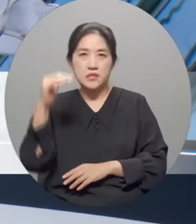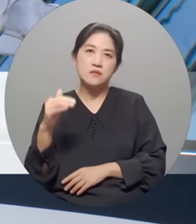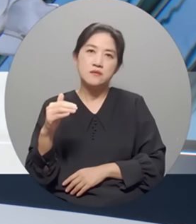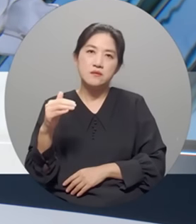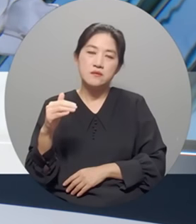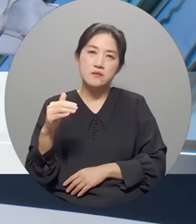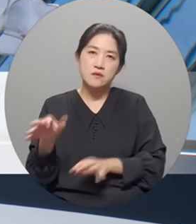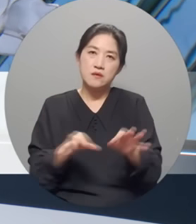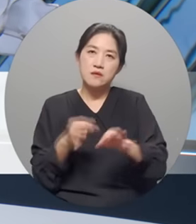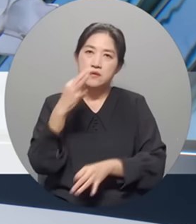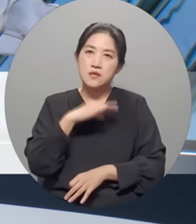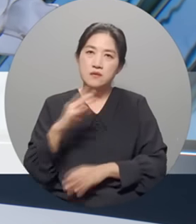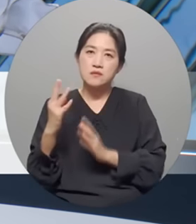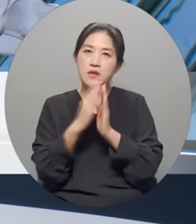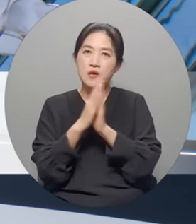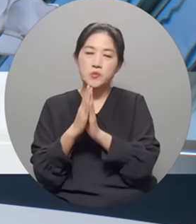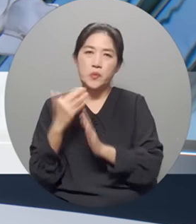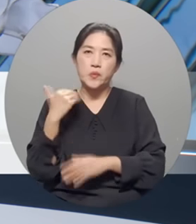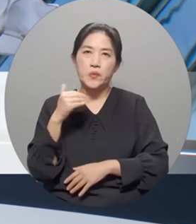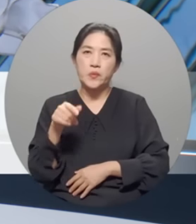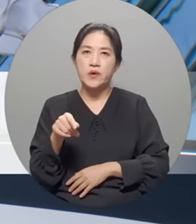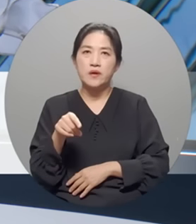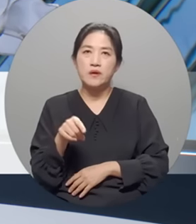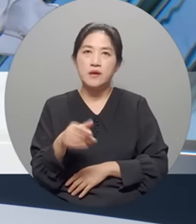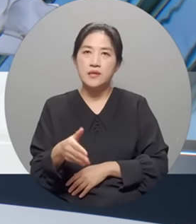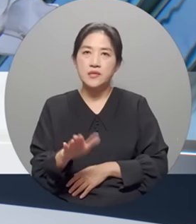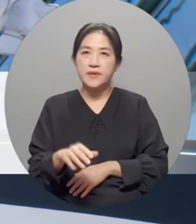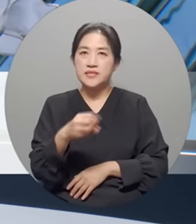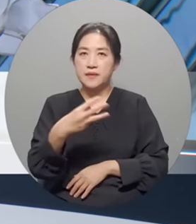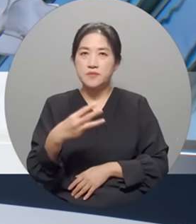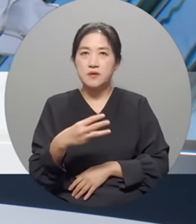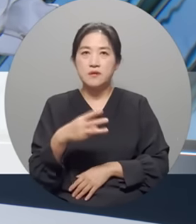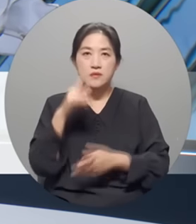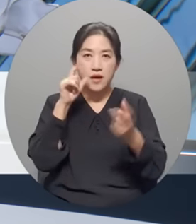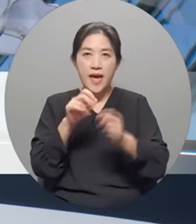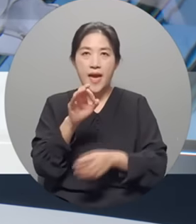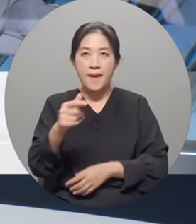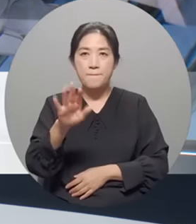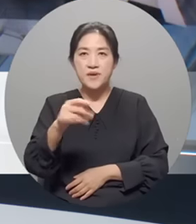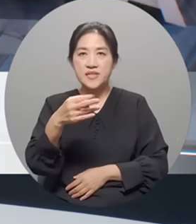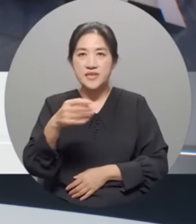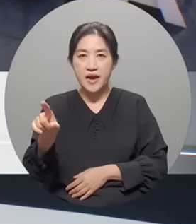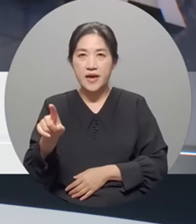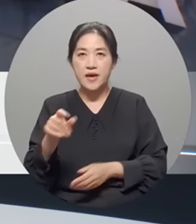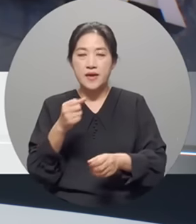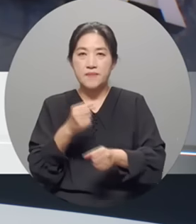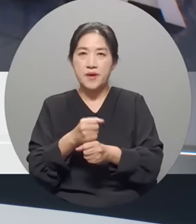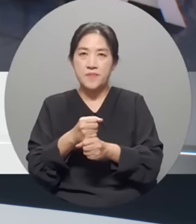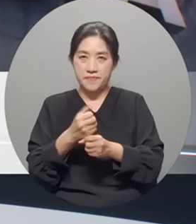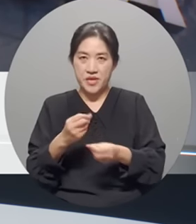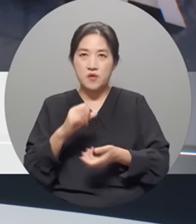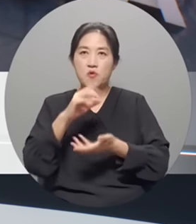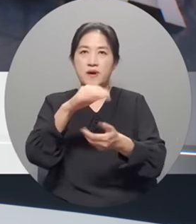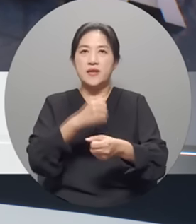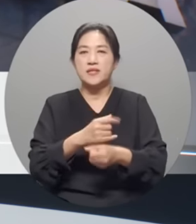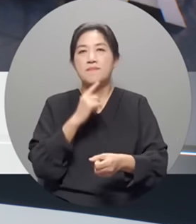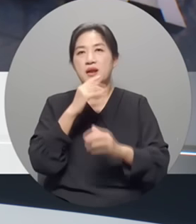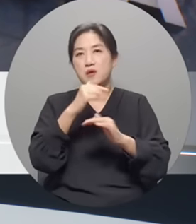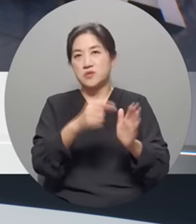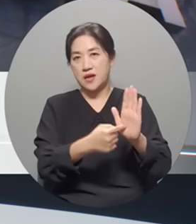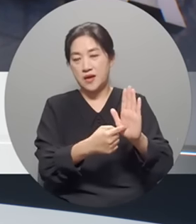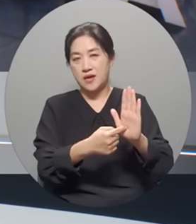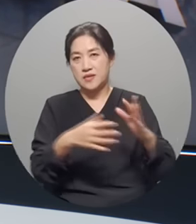이하였습니다. 영업이익이 4조 원에 못 미쳤는데요. 다만 삼성은 조만간 엔비디아에 제품을 공급한다는 메시지도